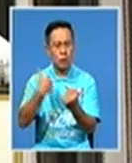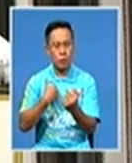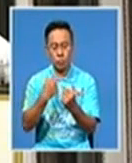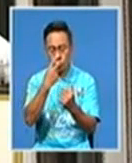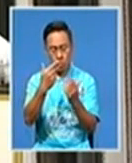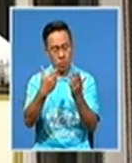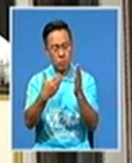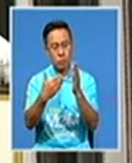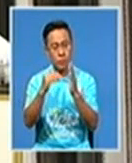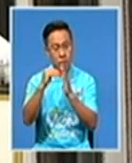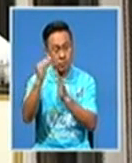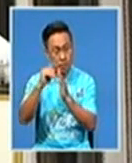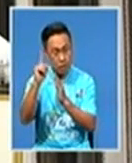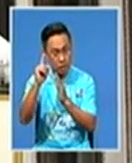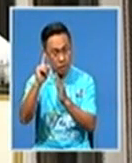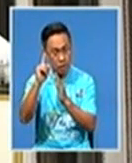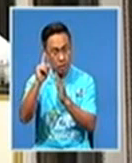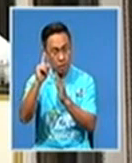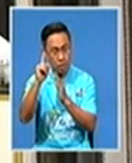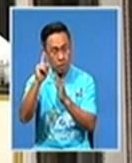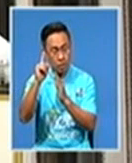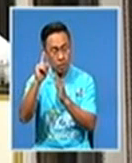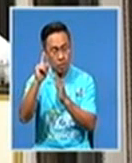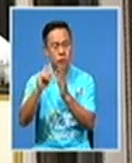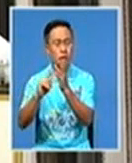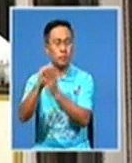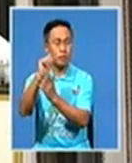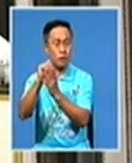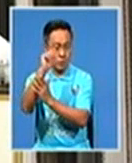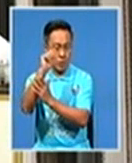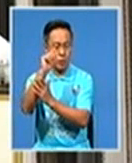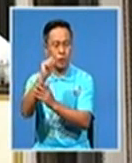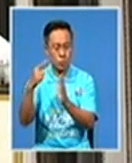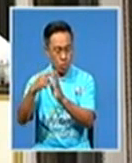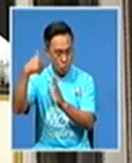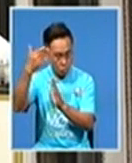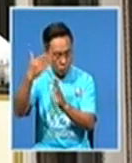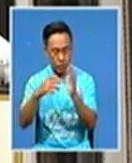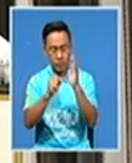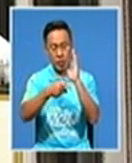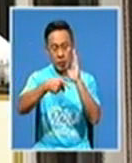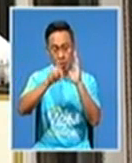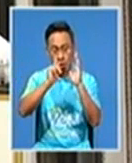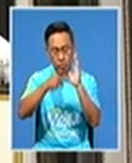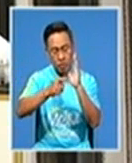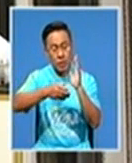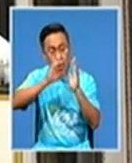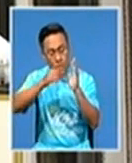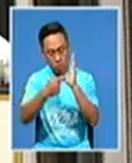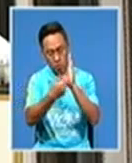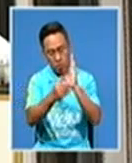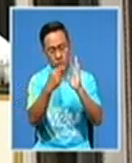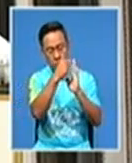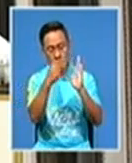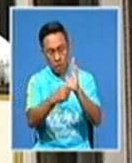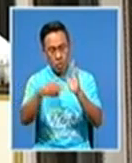ตะวันตกนะครับทางเหนือนะเช่นที่แม่สอดนะครับจังหวัดตากนะกับที่สระแก้วเนี่ยจะมีศักยภาพสูงหน่อยที่เหลือ